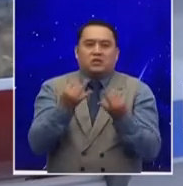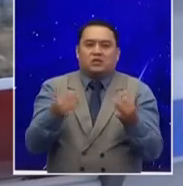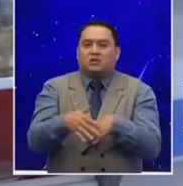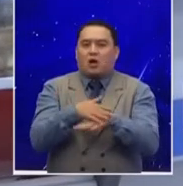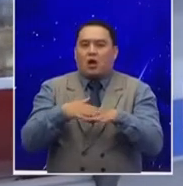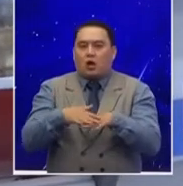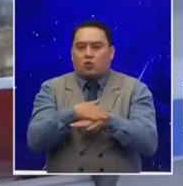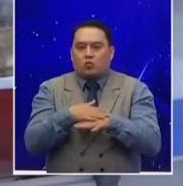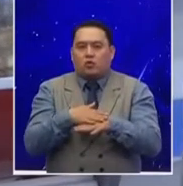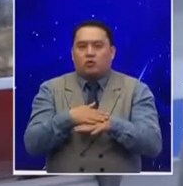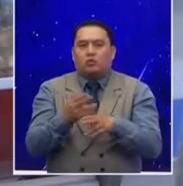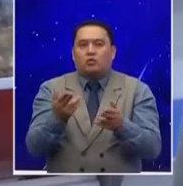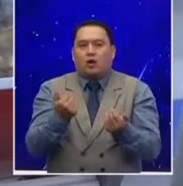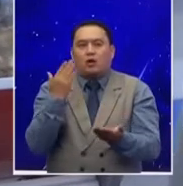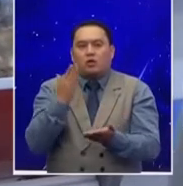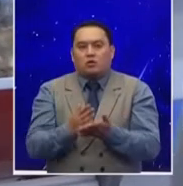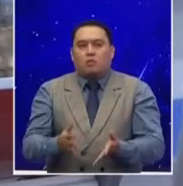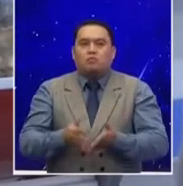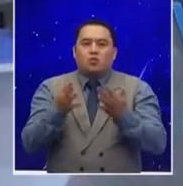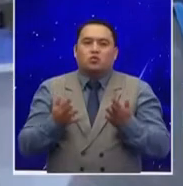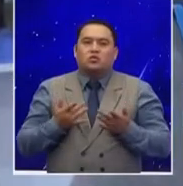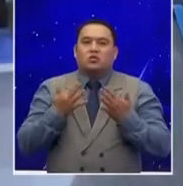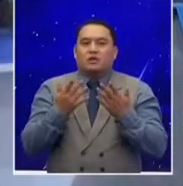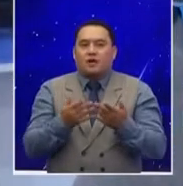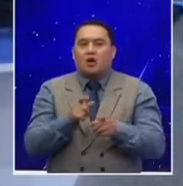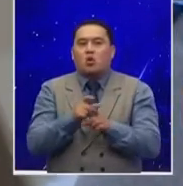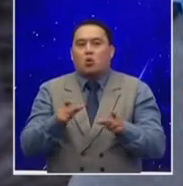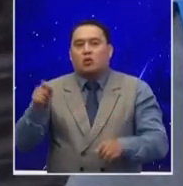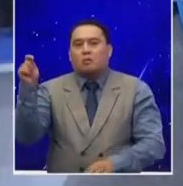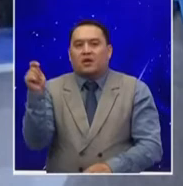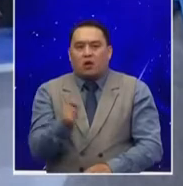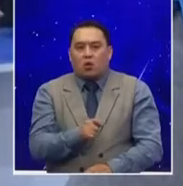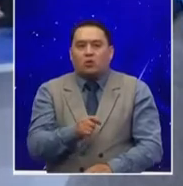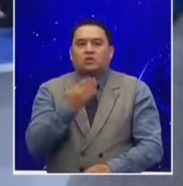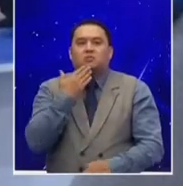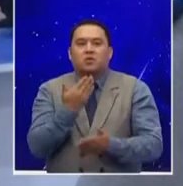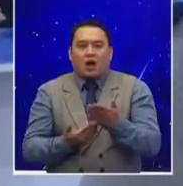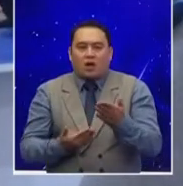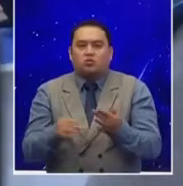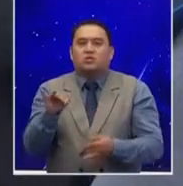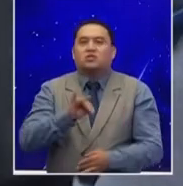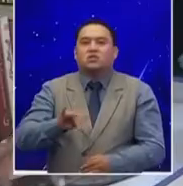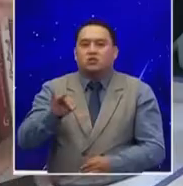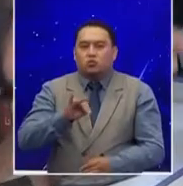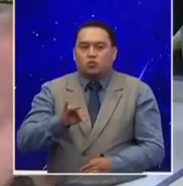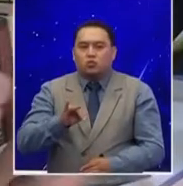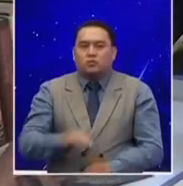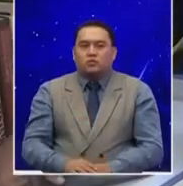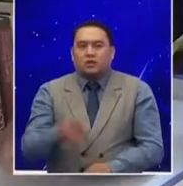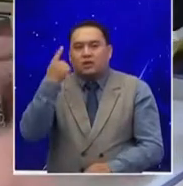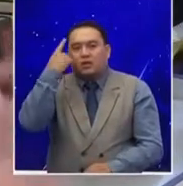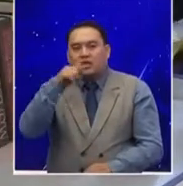народ. Оказывается, очень большой спрос. Люди приходят, спрашивают, интересуются.